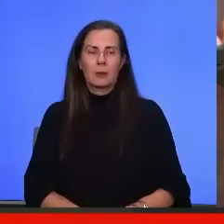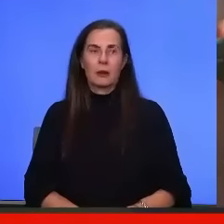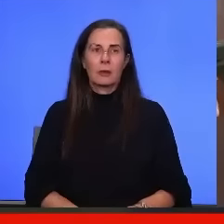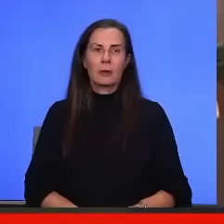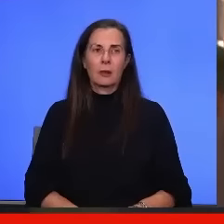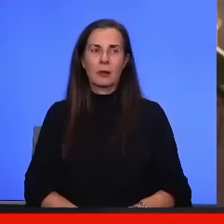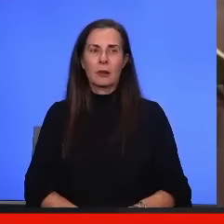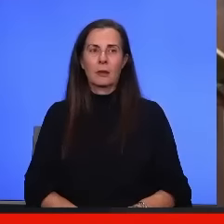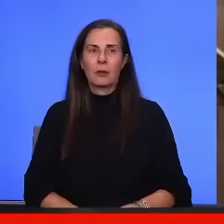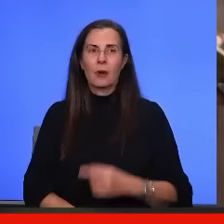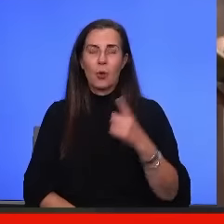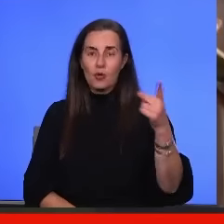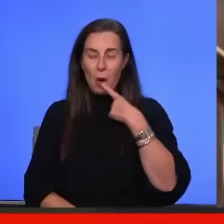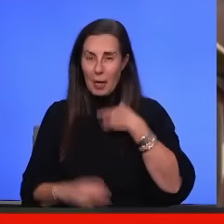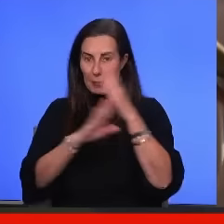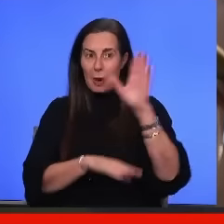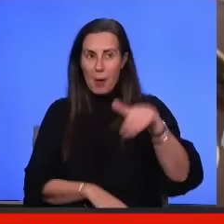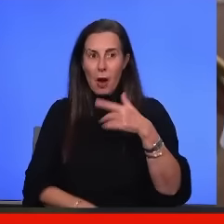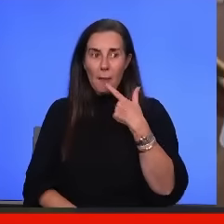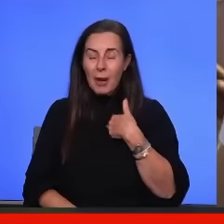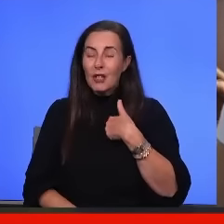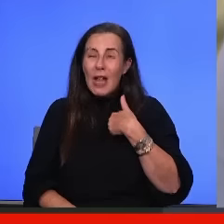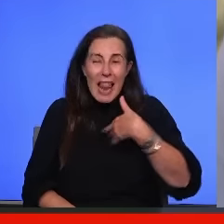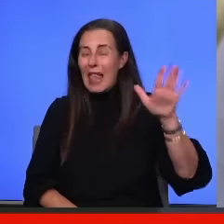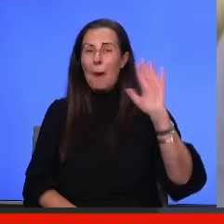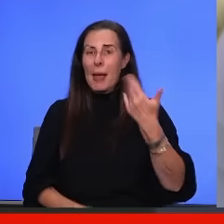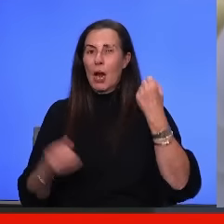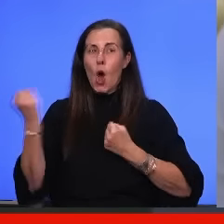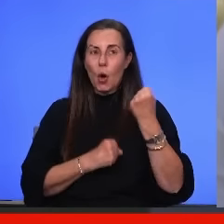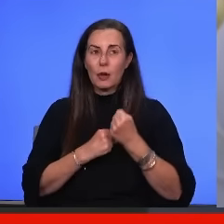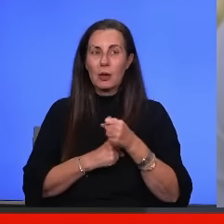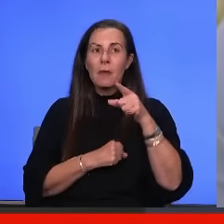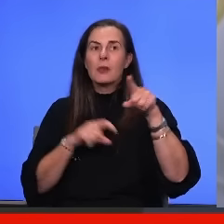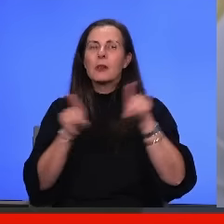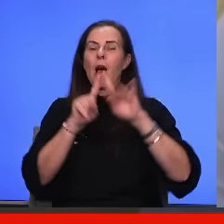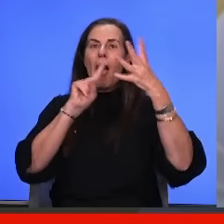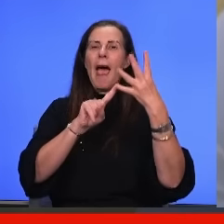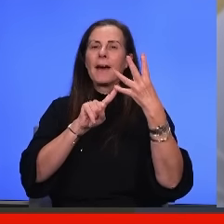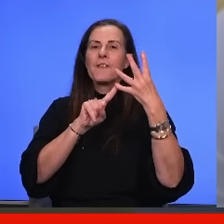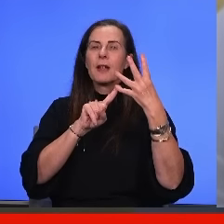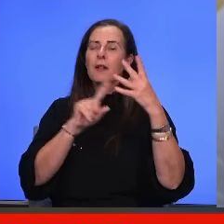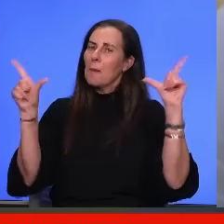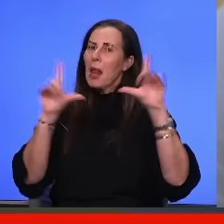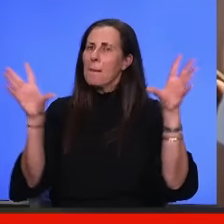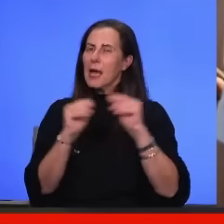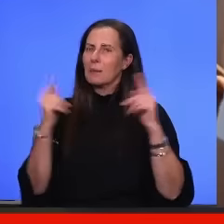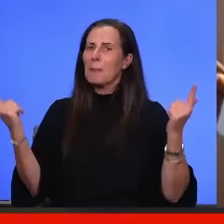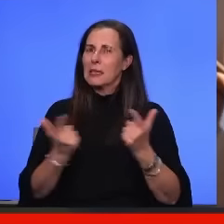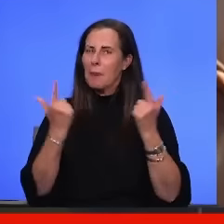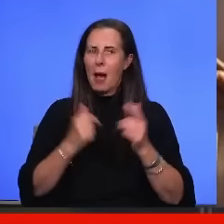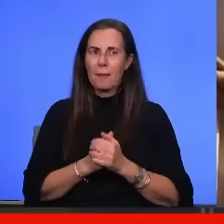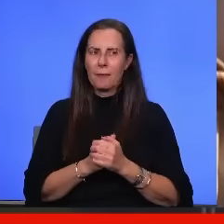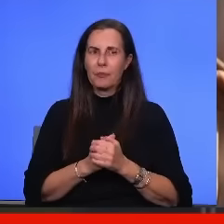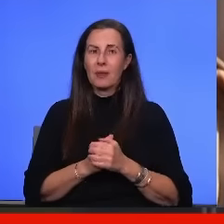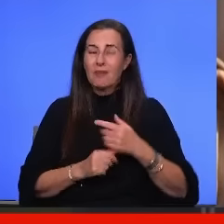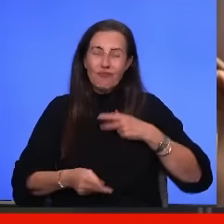ברגע שגיגי אמר לי שהמחבלים הגיעו, אמרתי לו, גיגי, טוס לאוטו. וזה יוחאי, האח הרביעי שבילה איתם יחד. נתתי